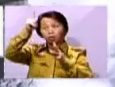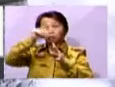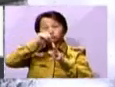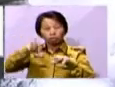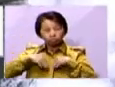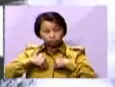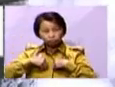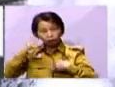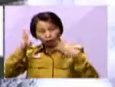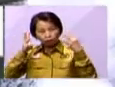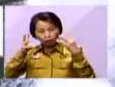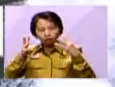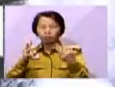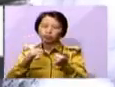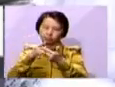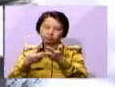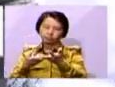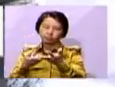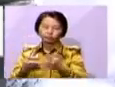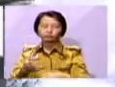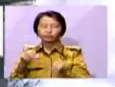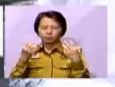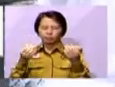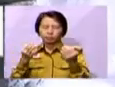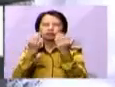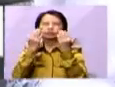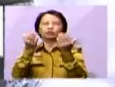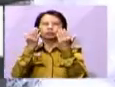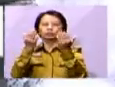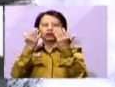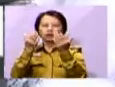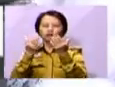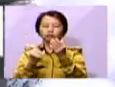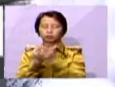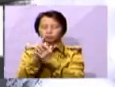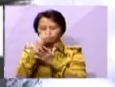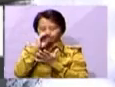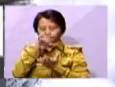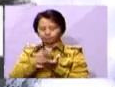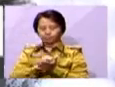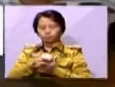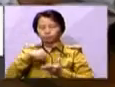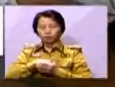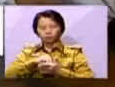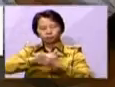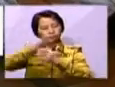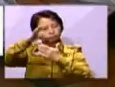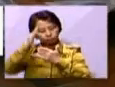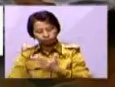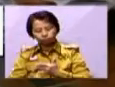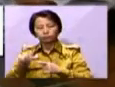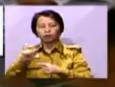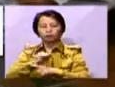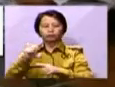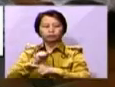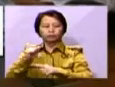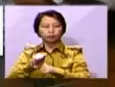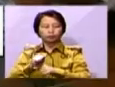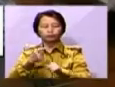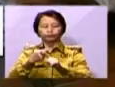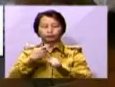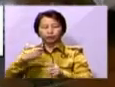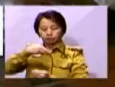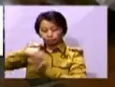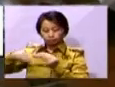di sisi Allah. Justru perbanyakkanlah doa supaya timbul keyakinan dalam menyempurnakan amalan. Dari